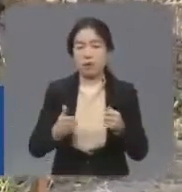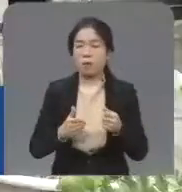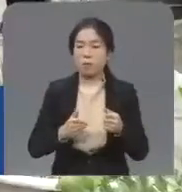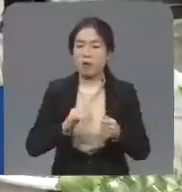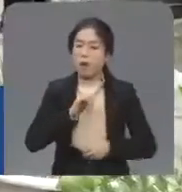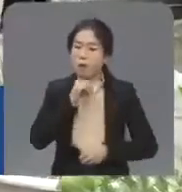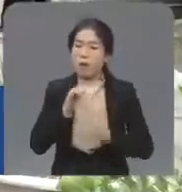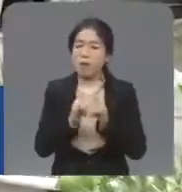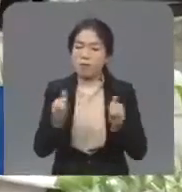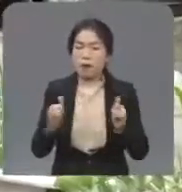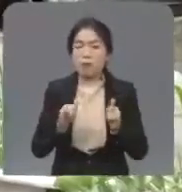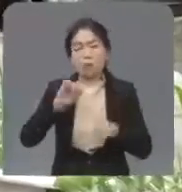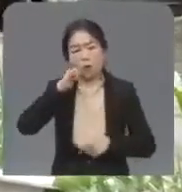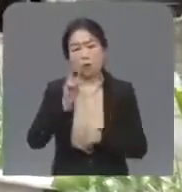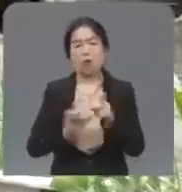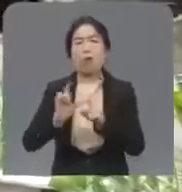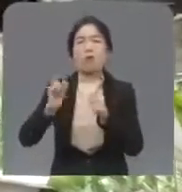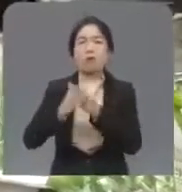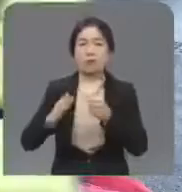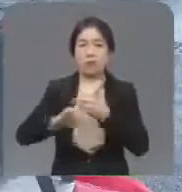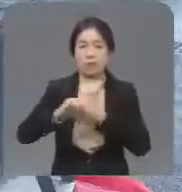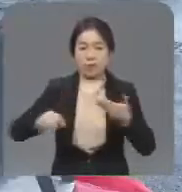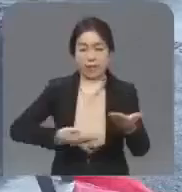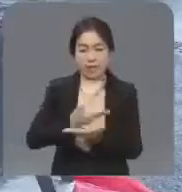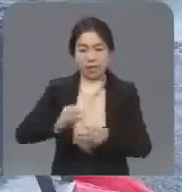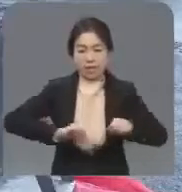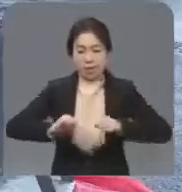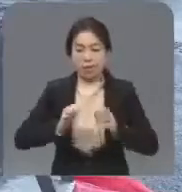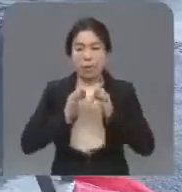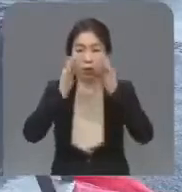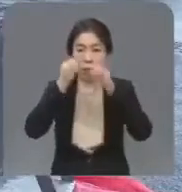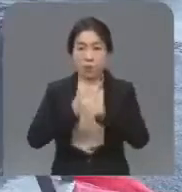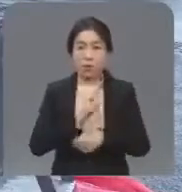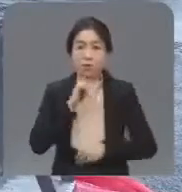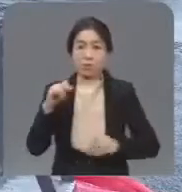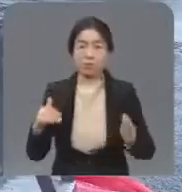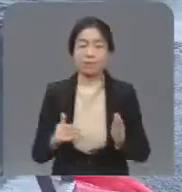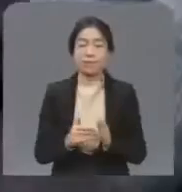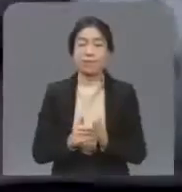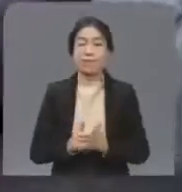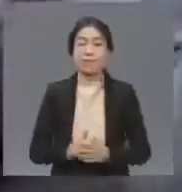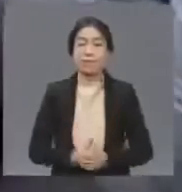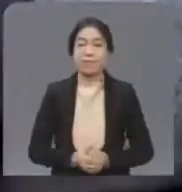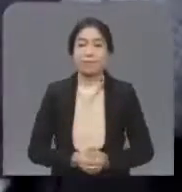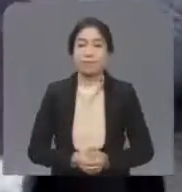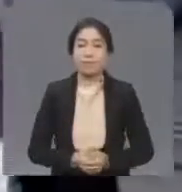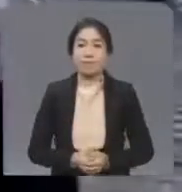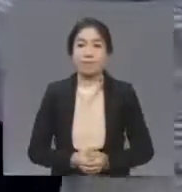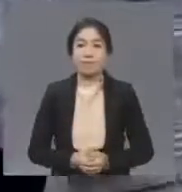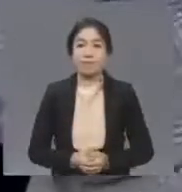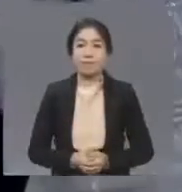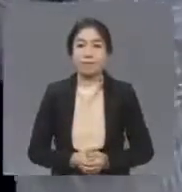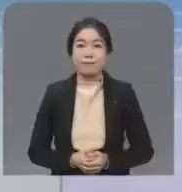어려움이 가중되고 있다면서 지역사회 나눔 활동에 최선을 다하겠다고 밝혔습니다.